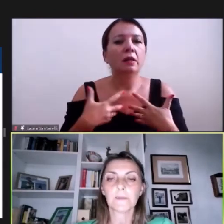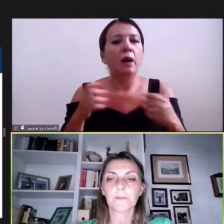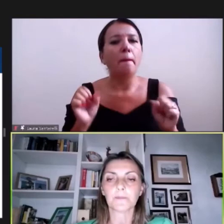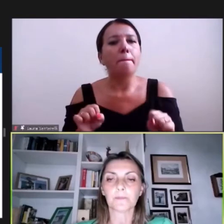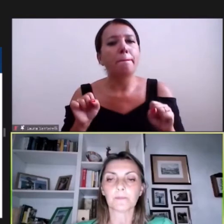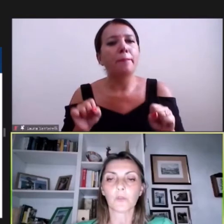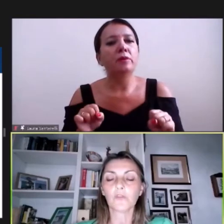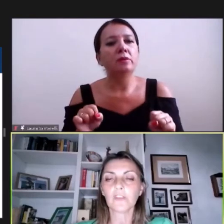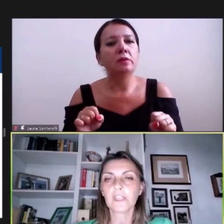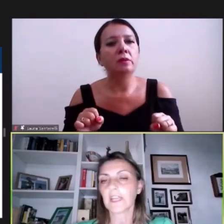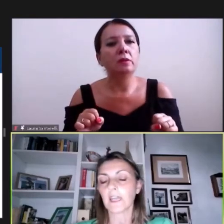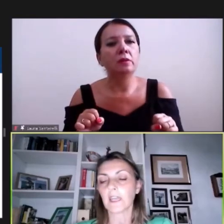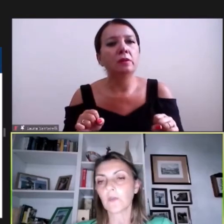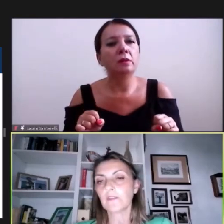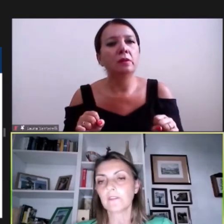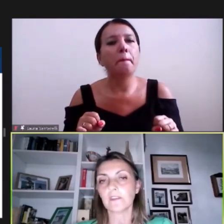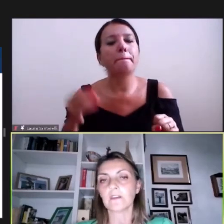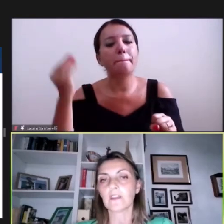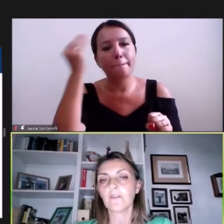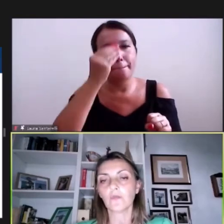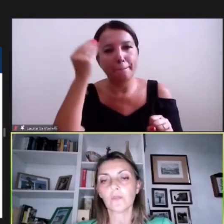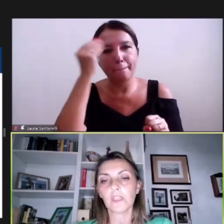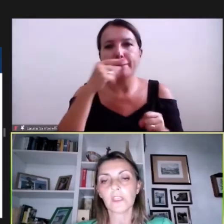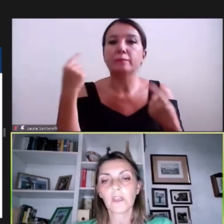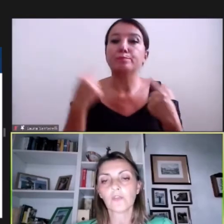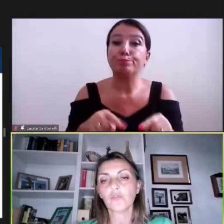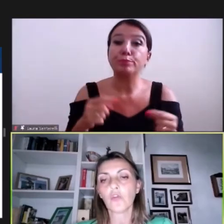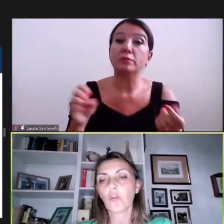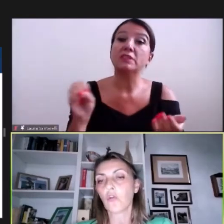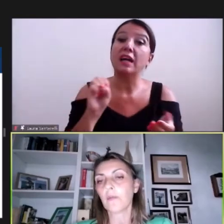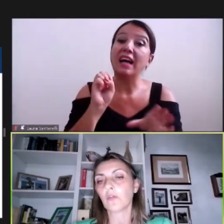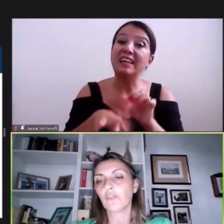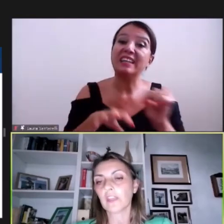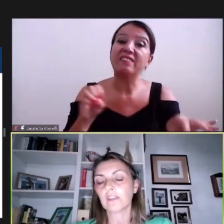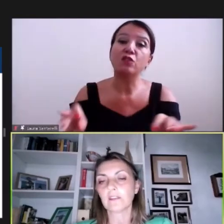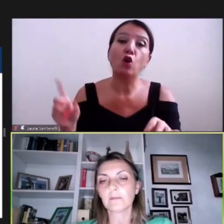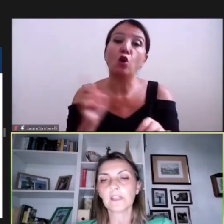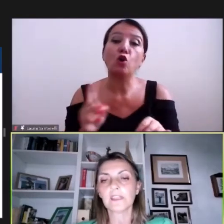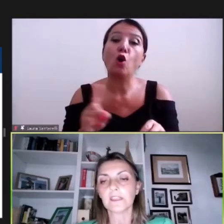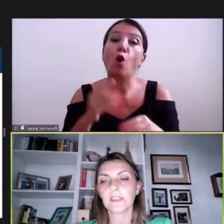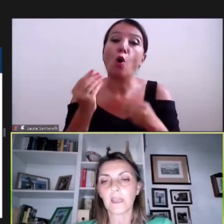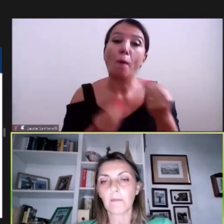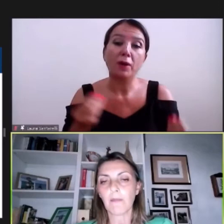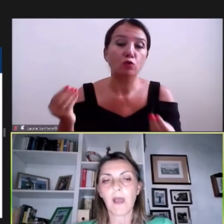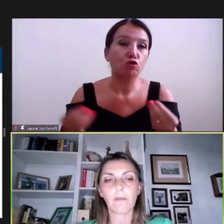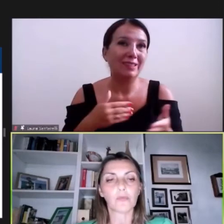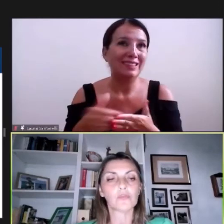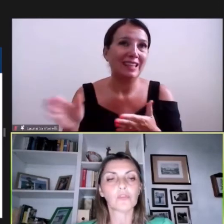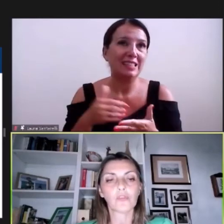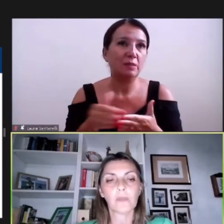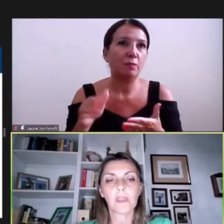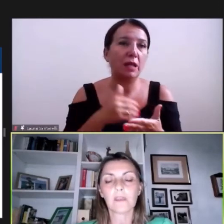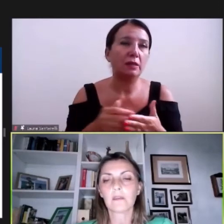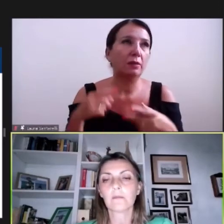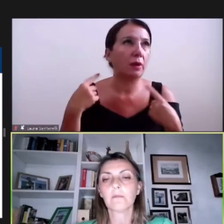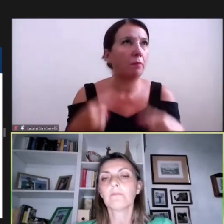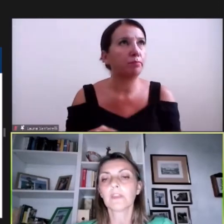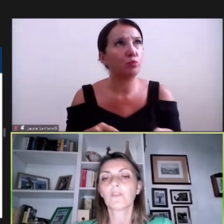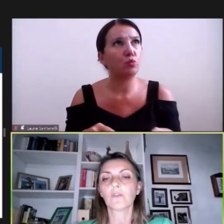di considerare questi rifiuti non come oggetti da smaltire, ma appunto